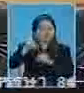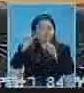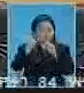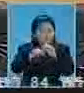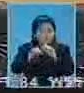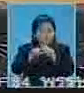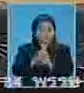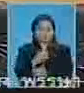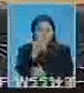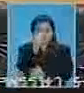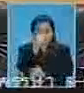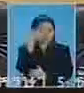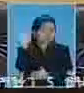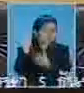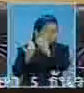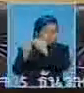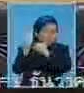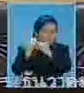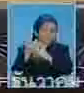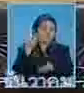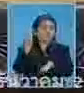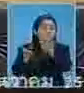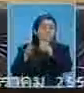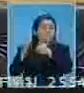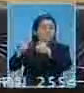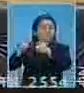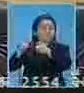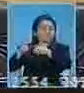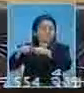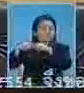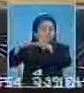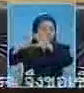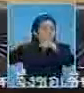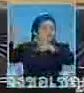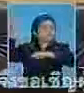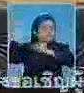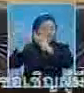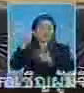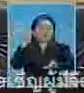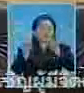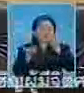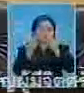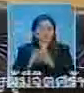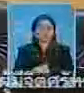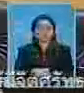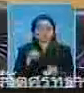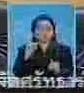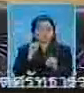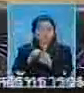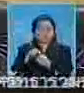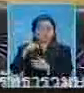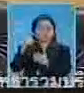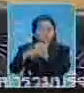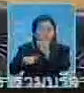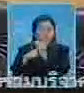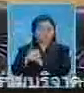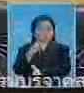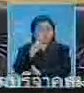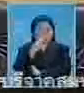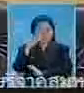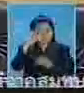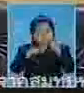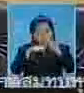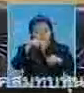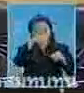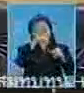ในอดีตสมัยท่านหรือสมัยอื่นๆไม่เกี่ยงกัน สัดส่วนภาษีสัมปทานมิตรเทียบกับราคา